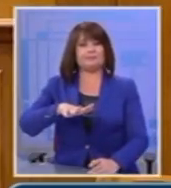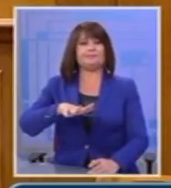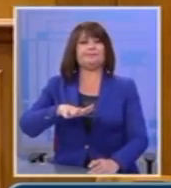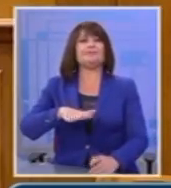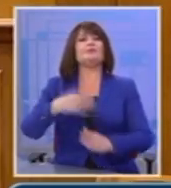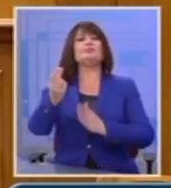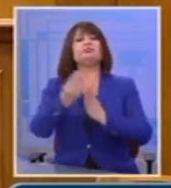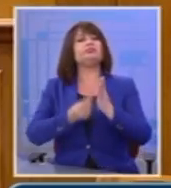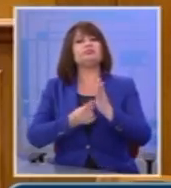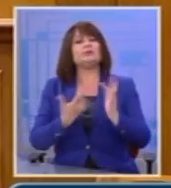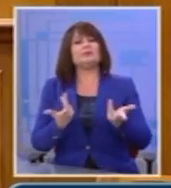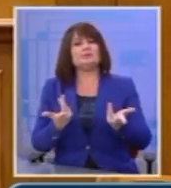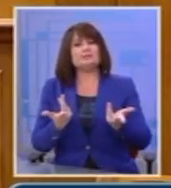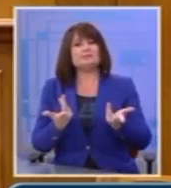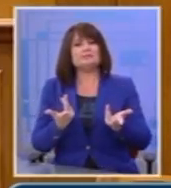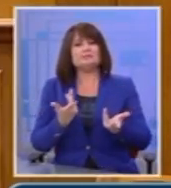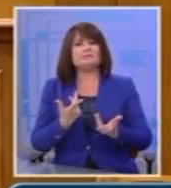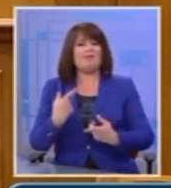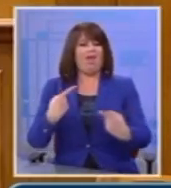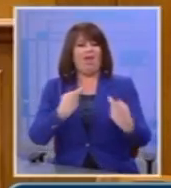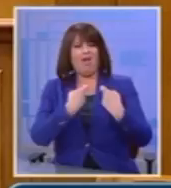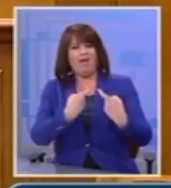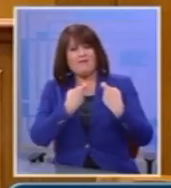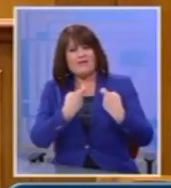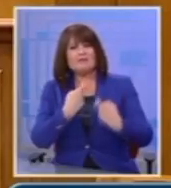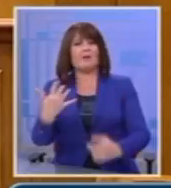πολλές φορές σε συνθήκες απειλών και εκβιασμών,